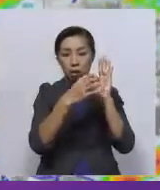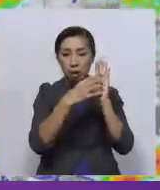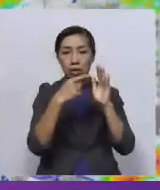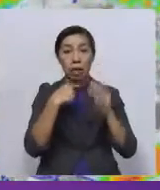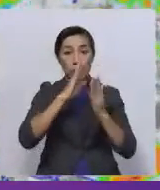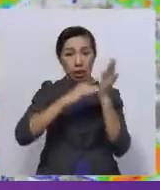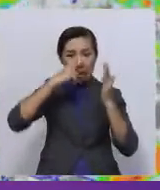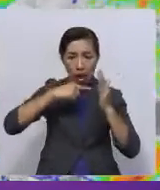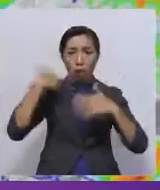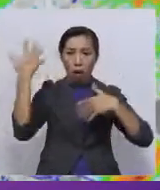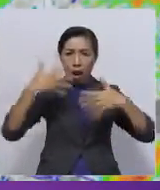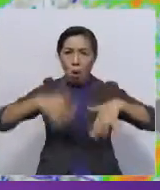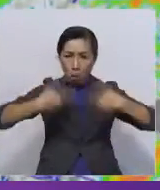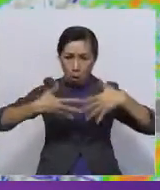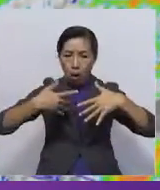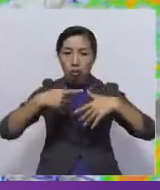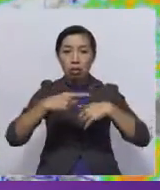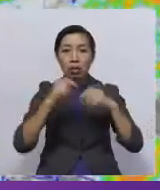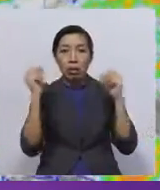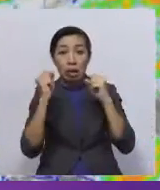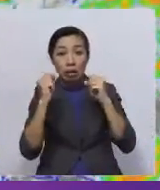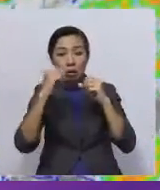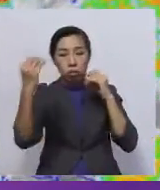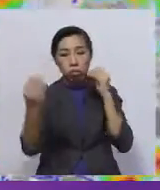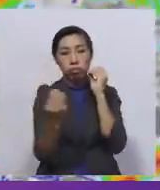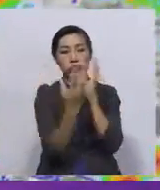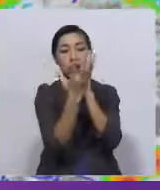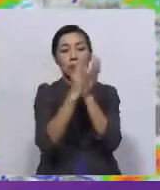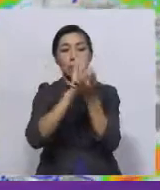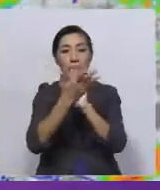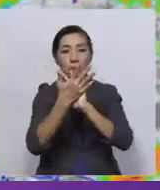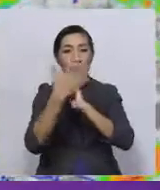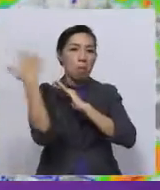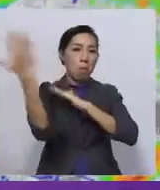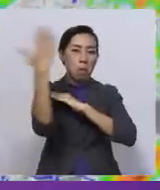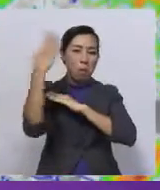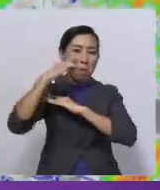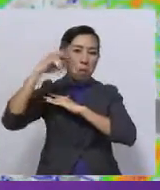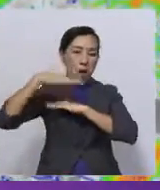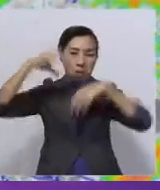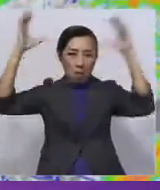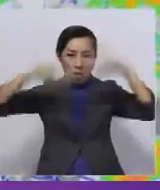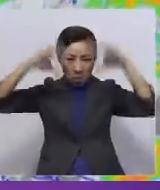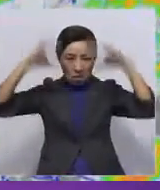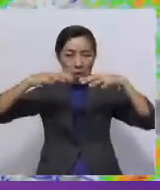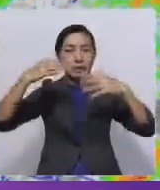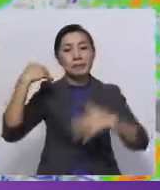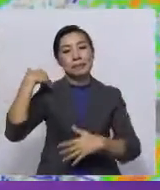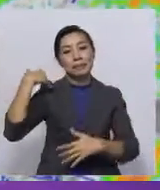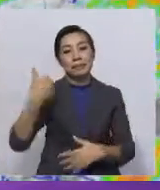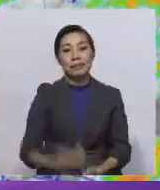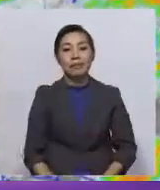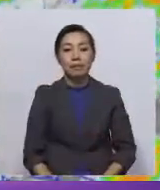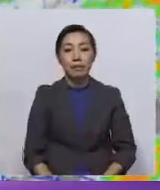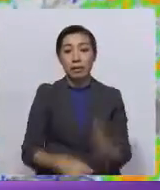นขณะที่บิเวณปเทศไทย นั้กมีอากาศร้อนอยู่ก็จะทำให้เกิดพายุรุดูร้อน เกิดฝนฟ้าขนองและลมกระโชคแรงได้